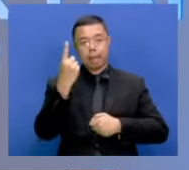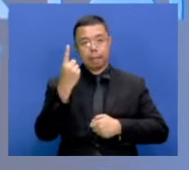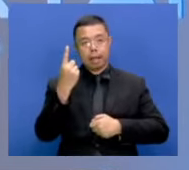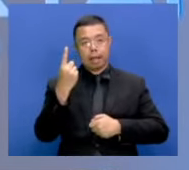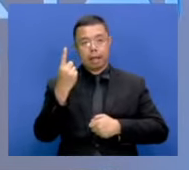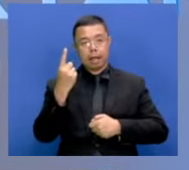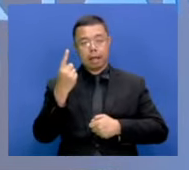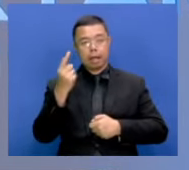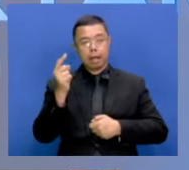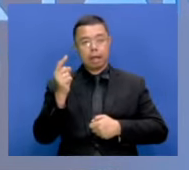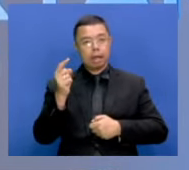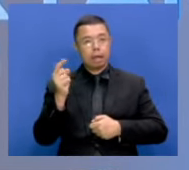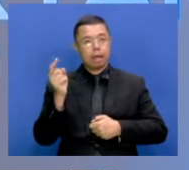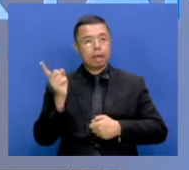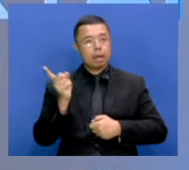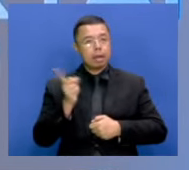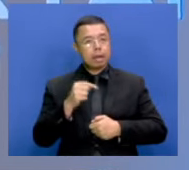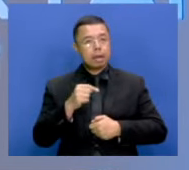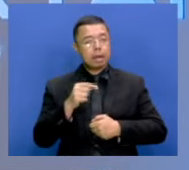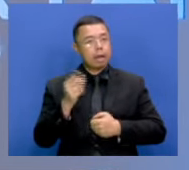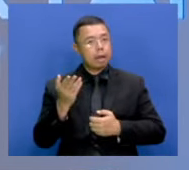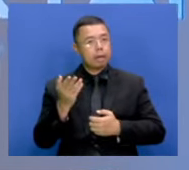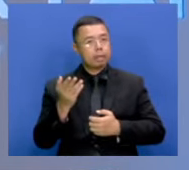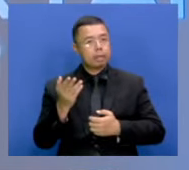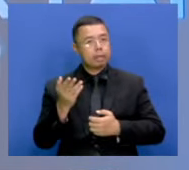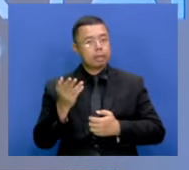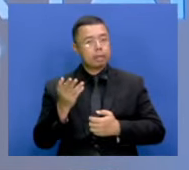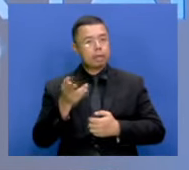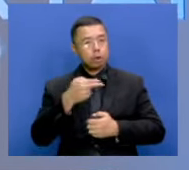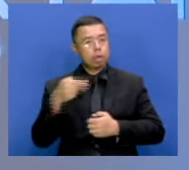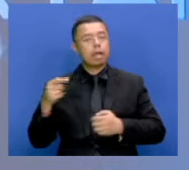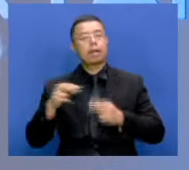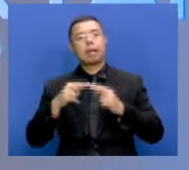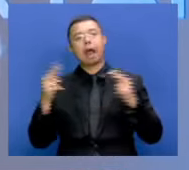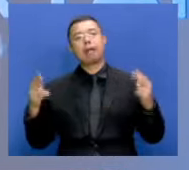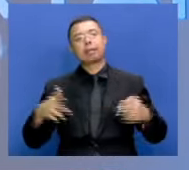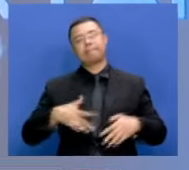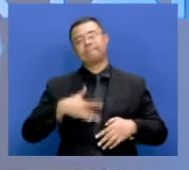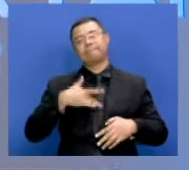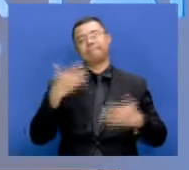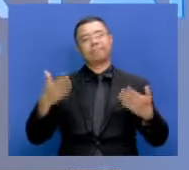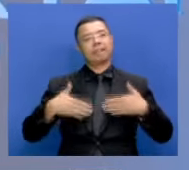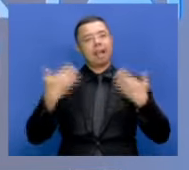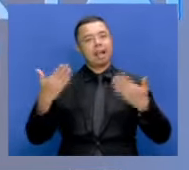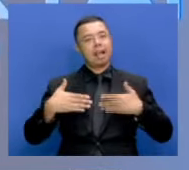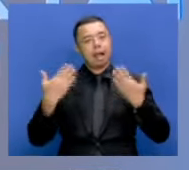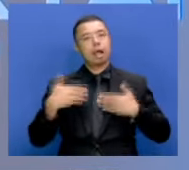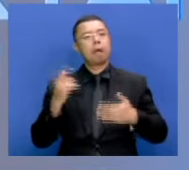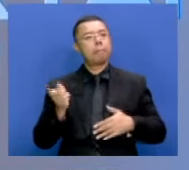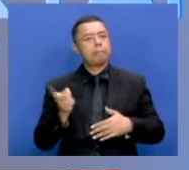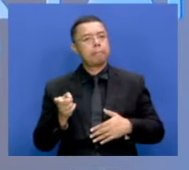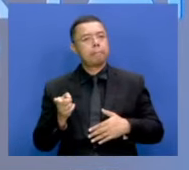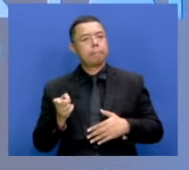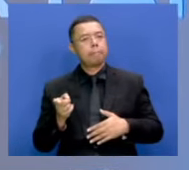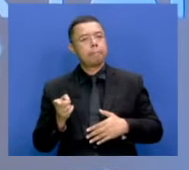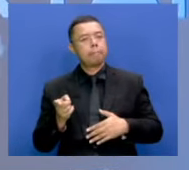oleh anak perusahaan dari Fortis. Ini suatu kebanggaan dengan nama